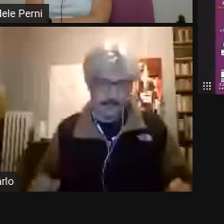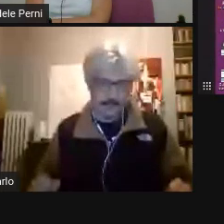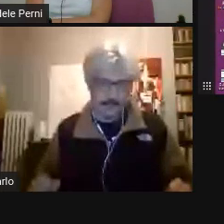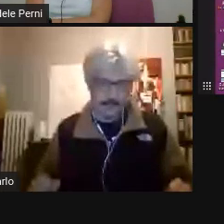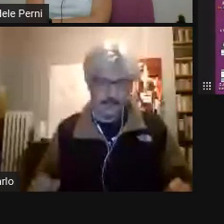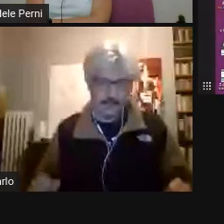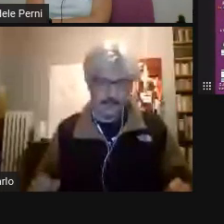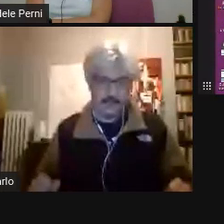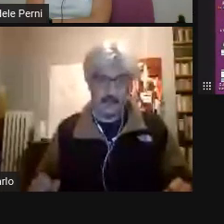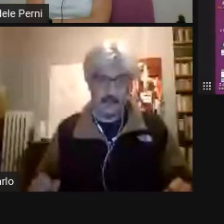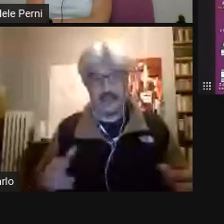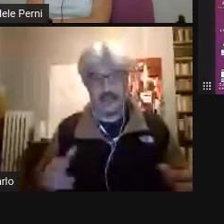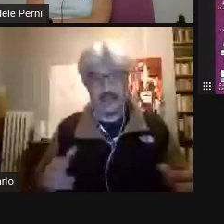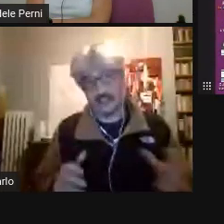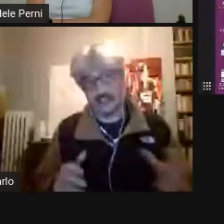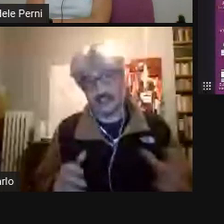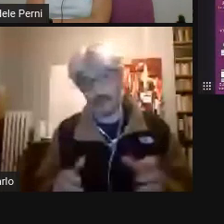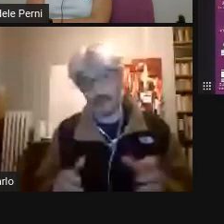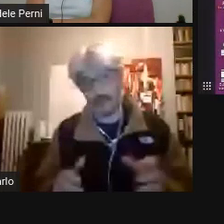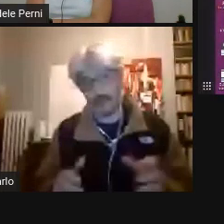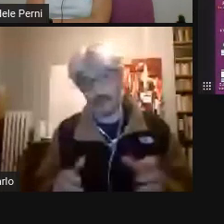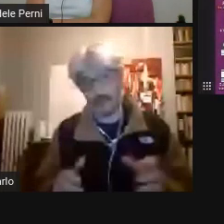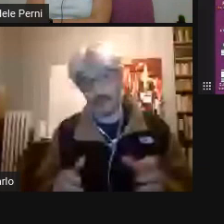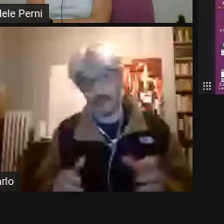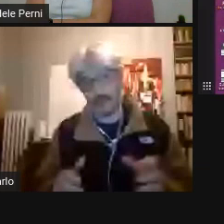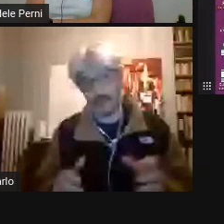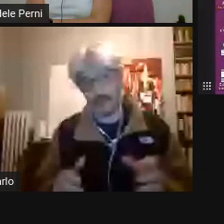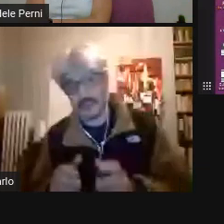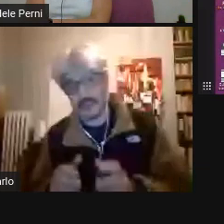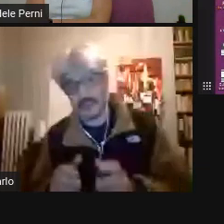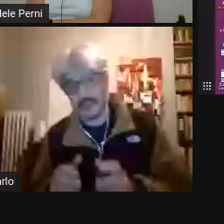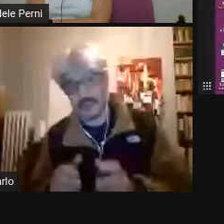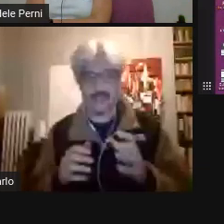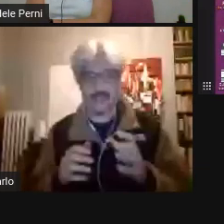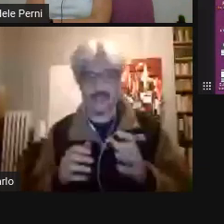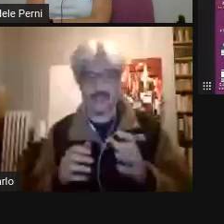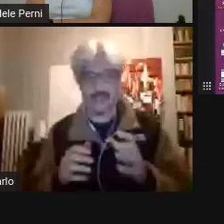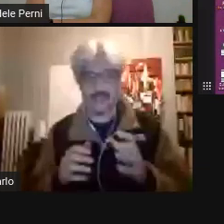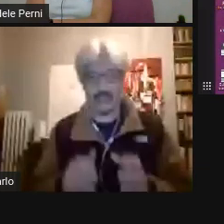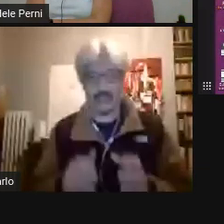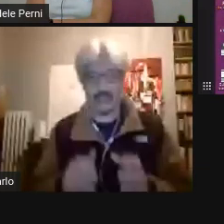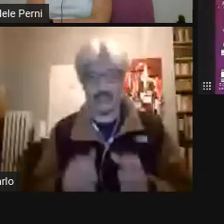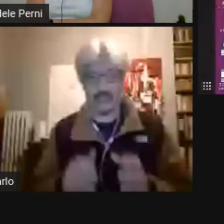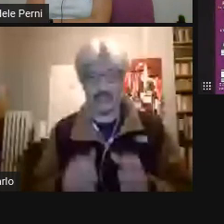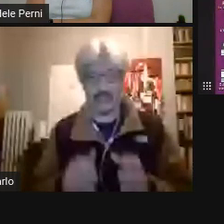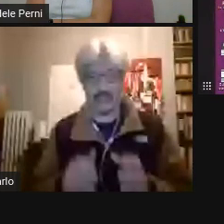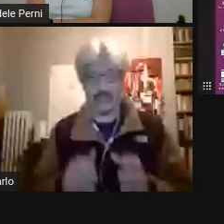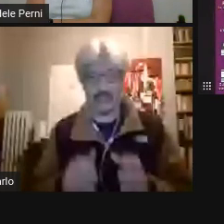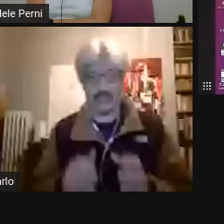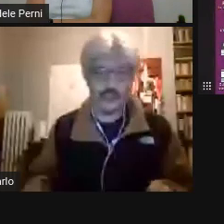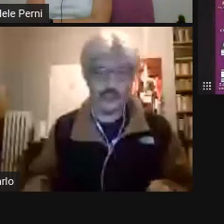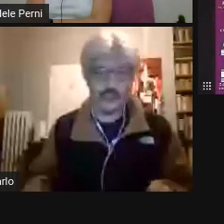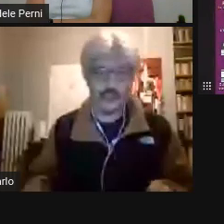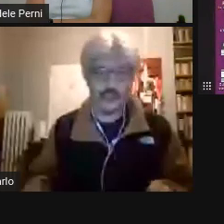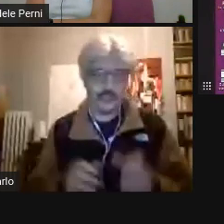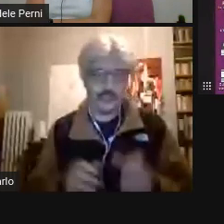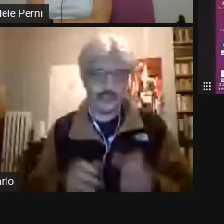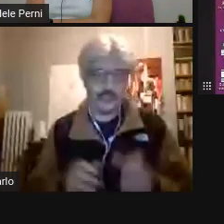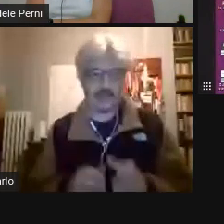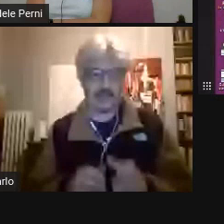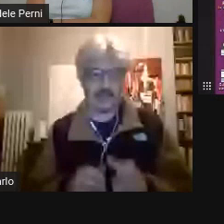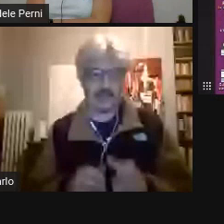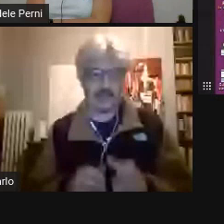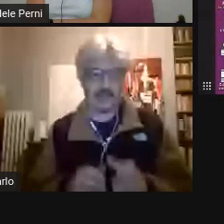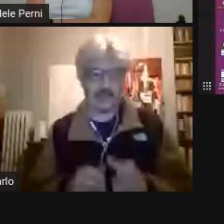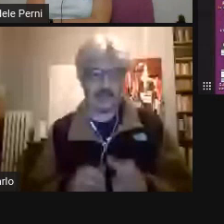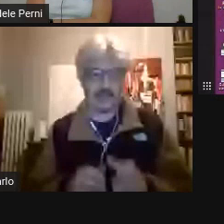alla fine della realizzazione e la terza forse la più seria è che ovviamente c'è un problema di